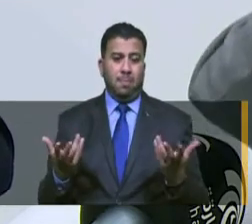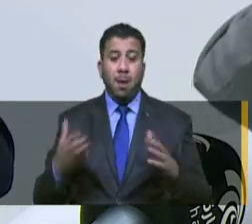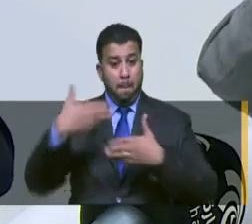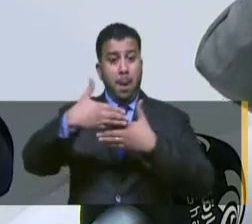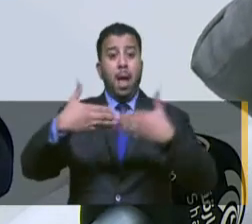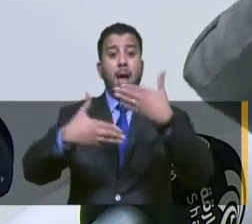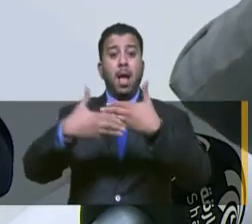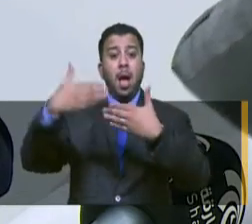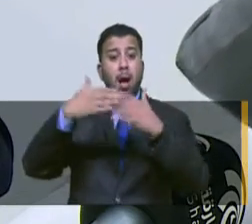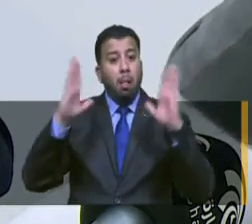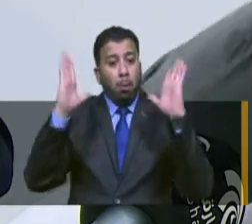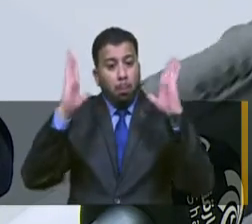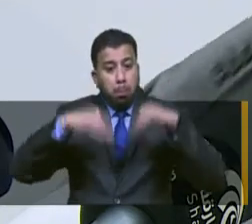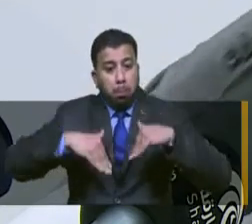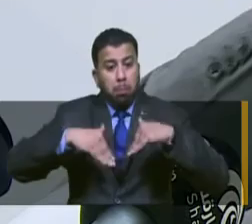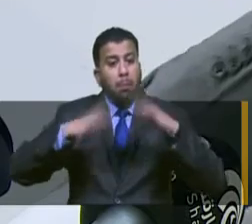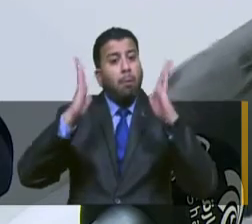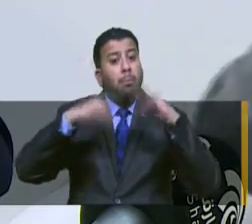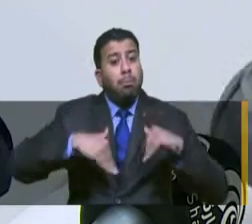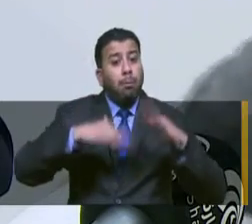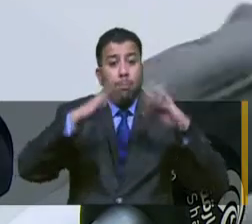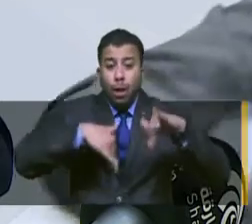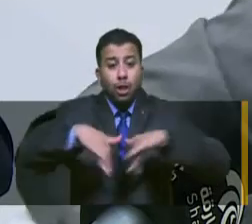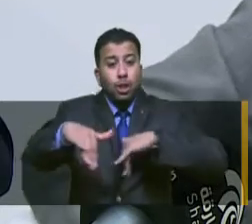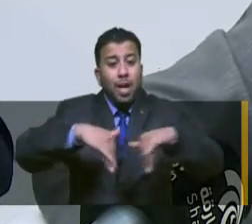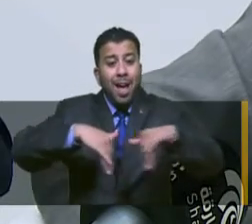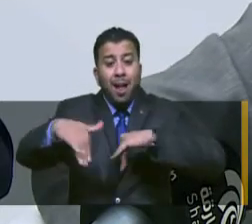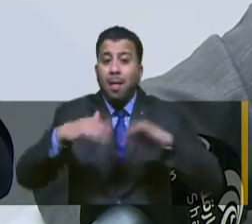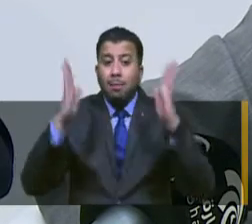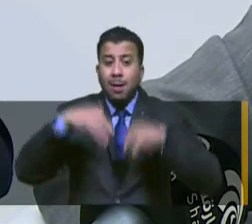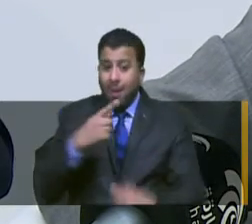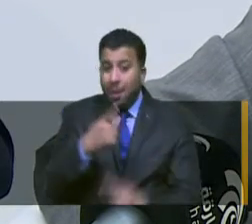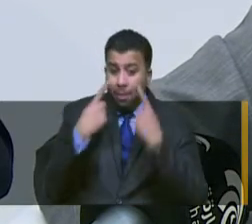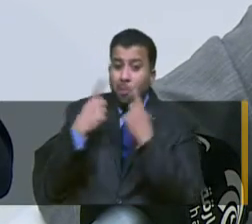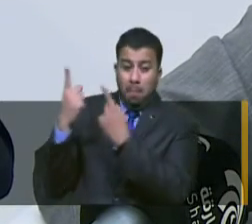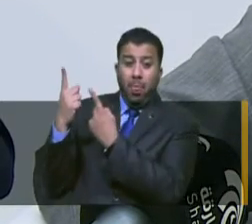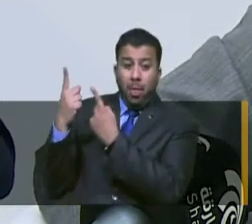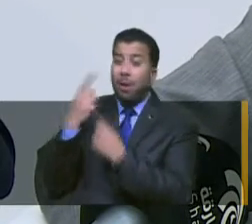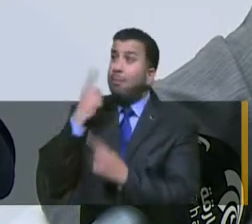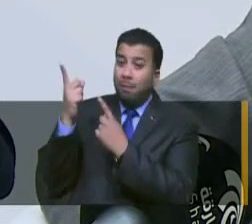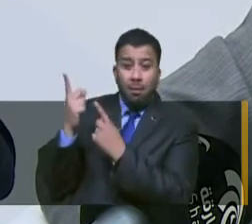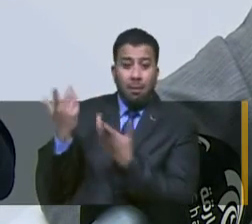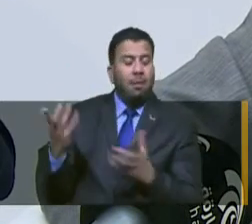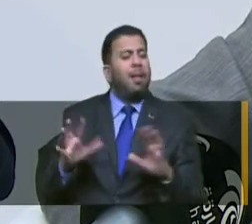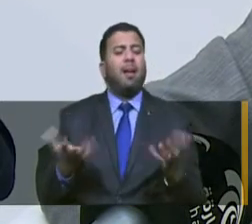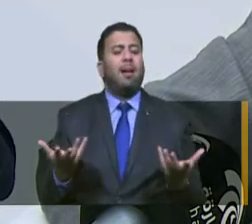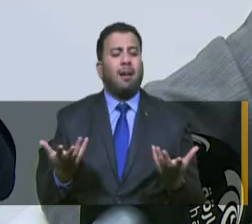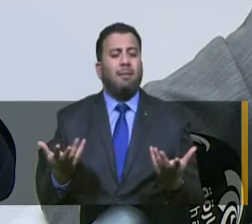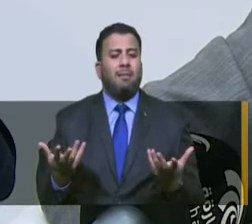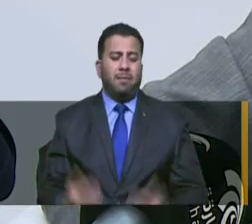بنايات مهددة مهدومة، كل شارع، كل منظر يعني صراحة يعني